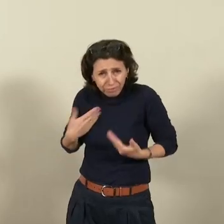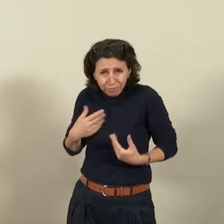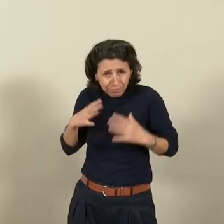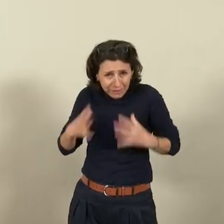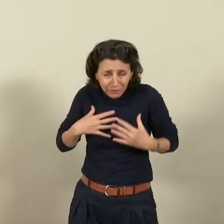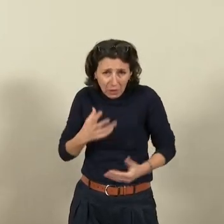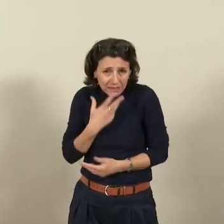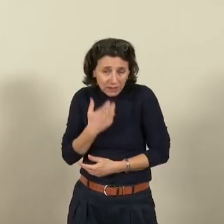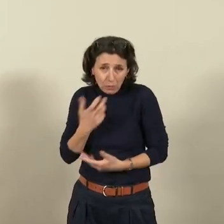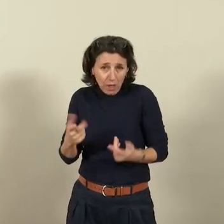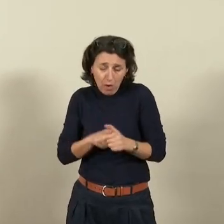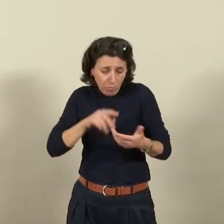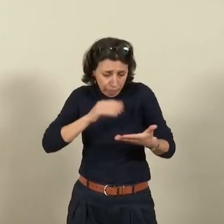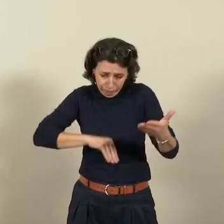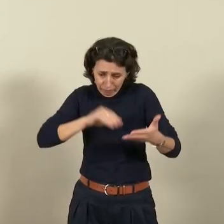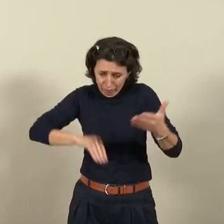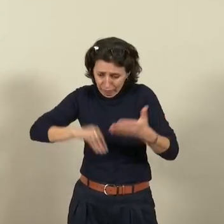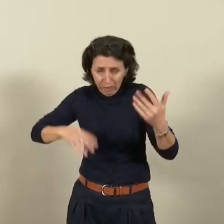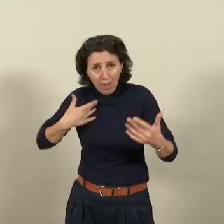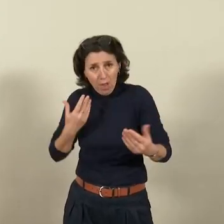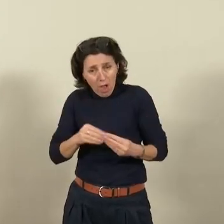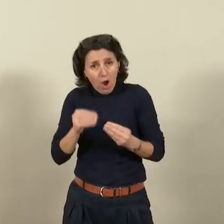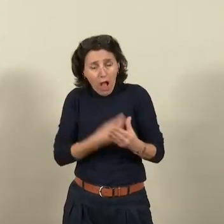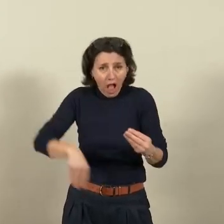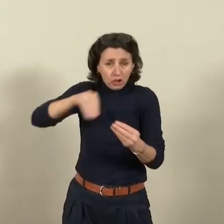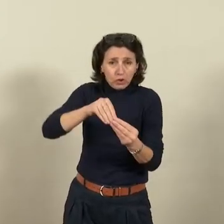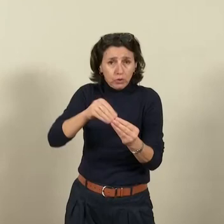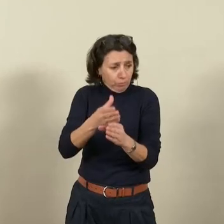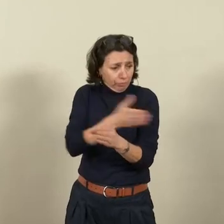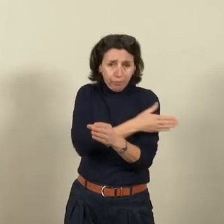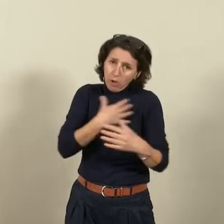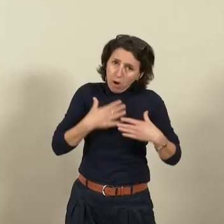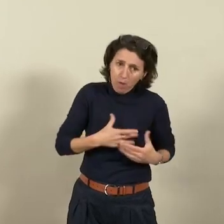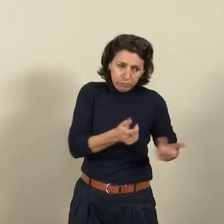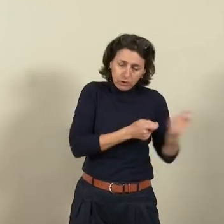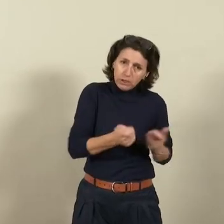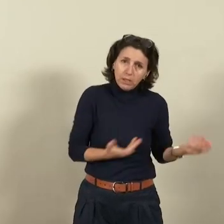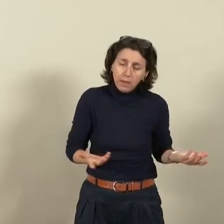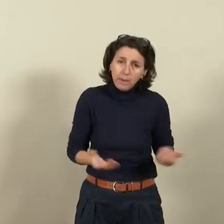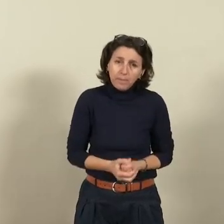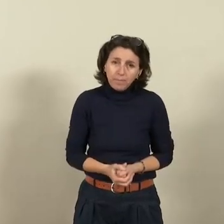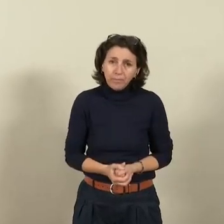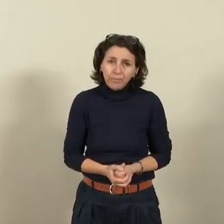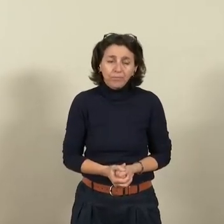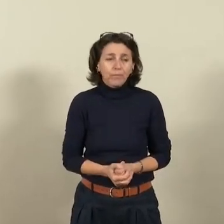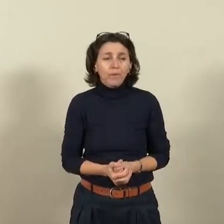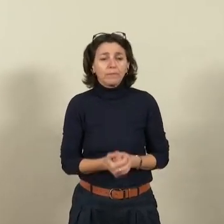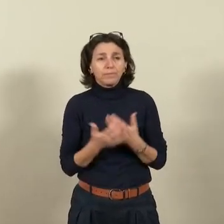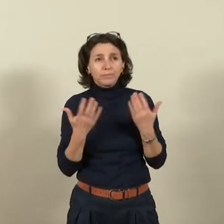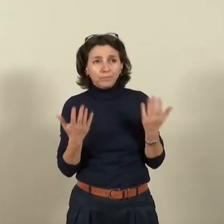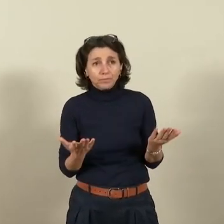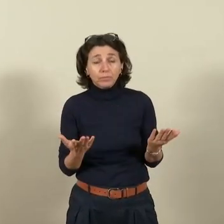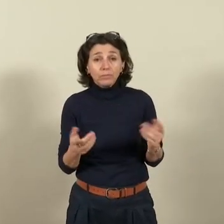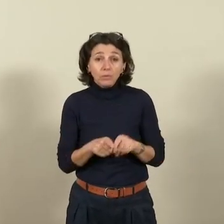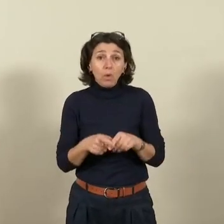bénévoles qui ont déjà suffisamment à faire avec l'objet même de leur club ou association sans vererser dans la phobie